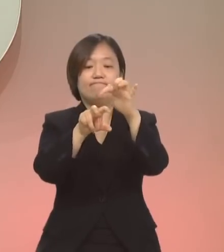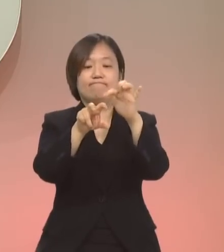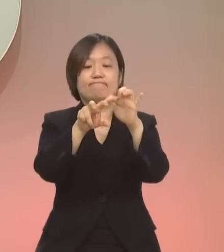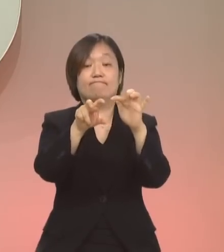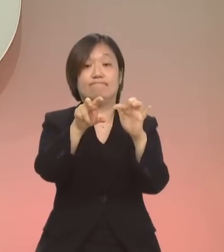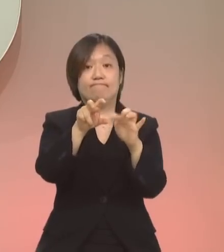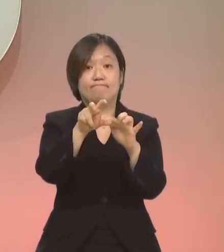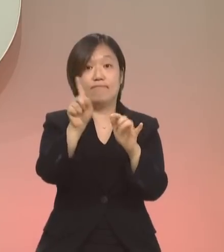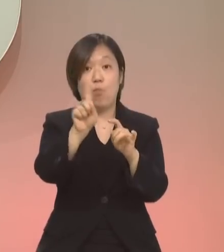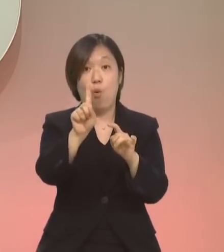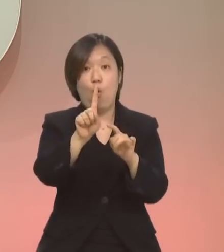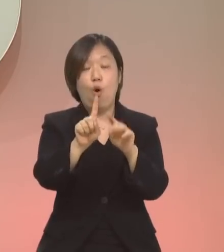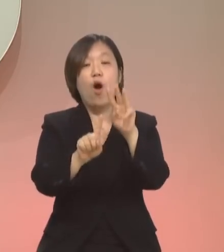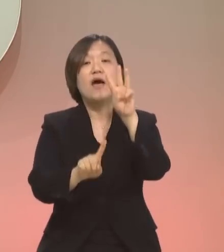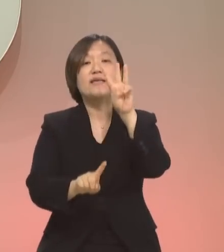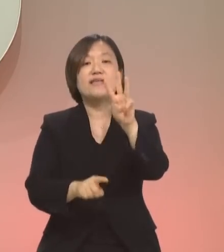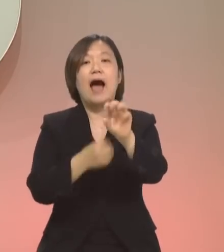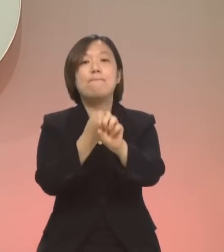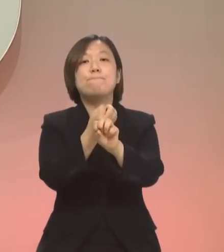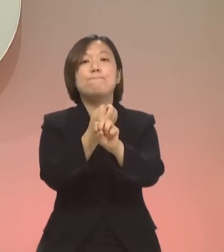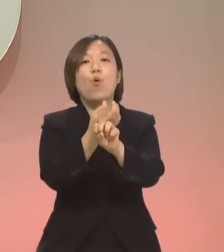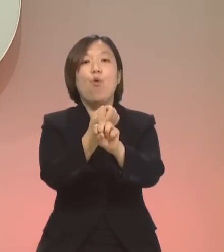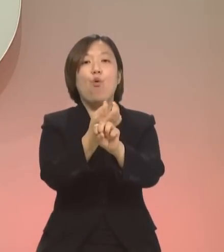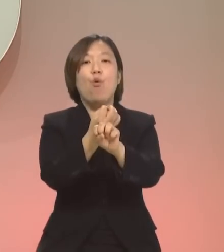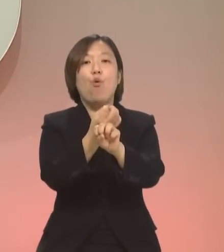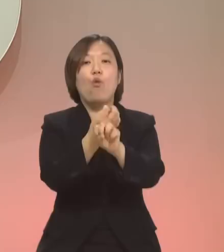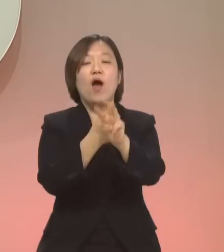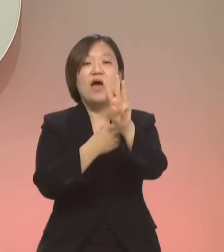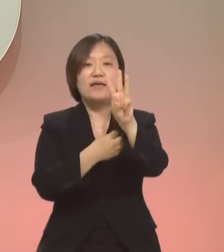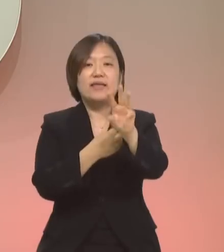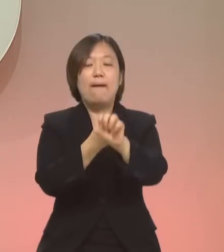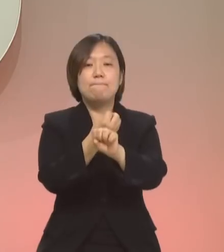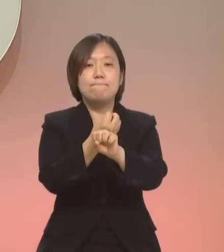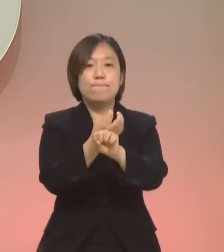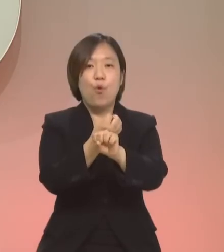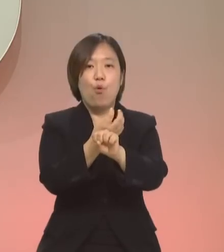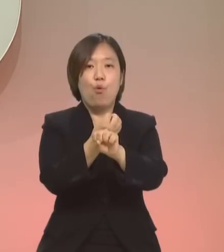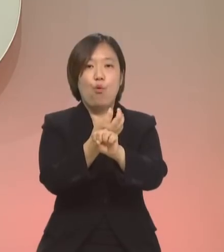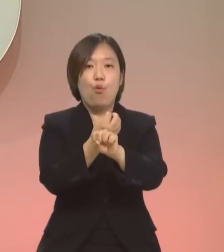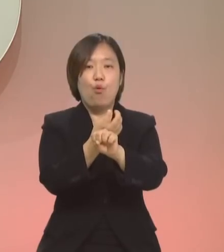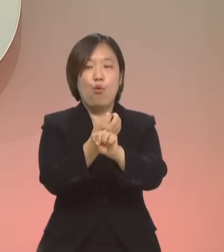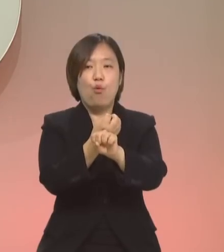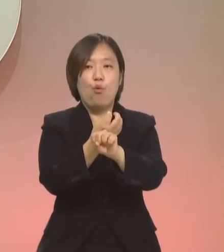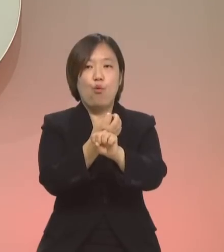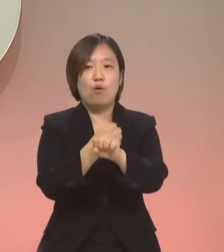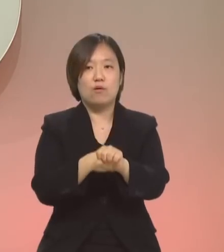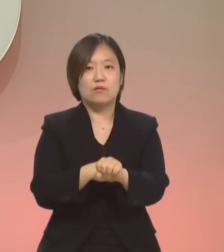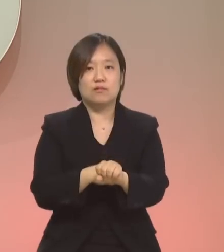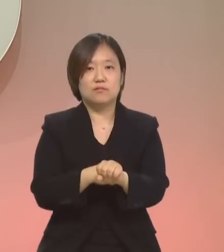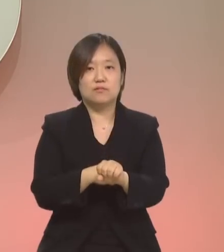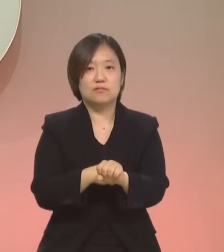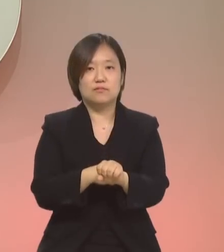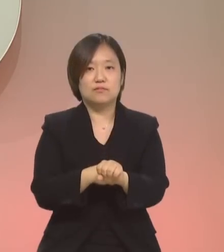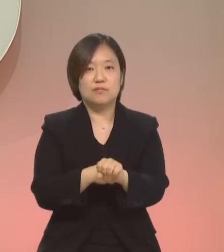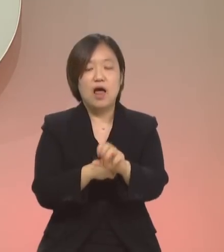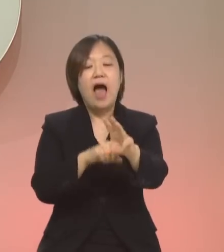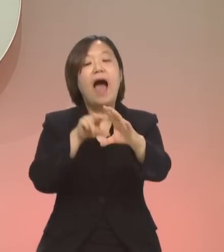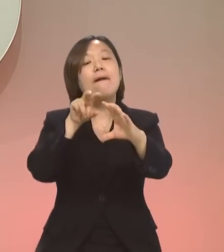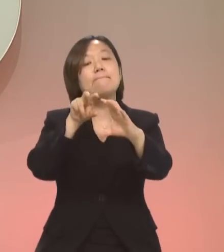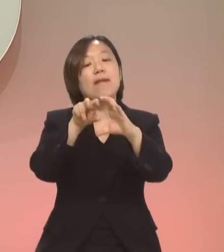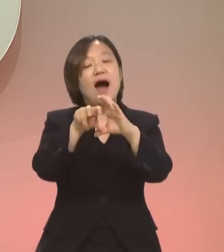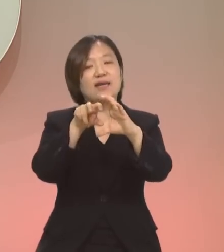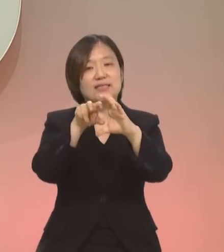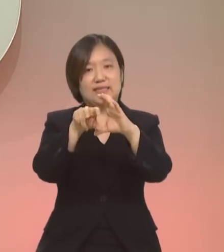삼보를 상징한다 해서 삼보 마크 삼보륜 마크라고 불리는 대한불교조계종을